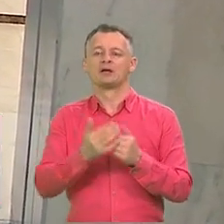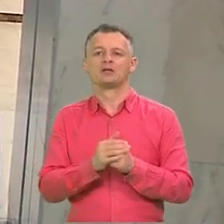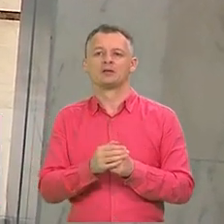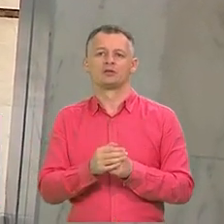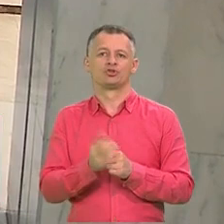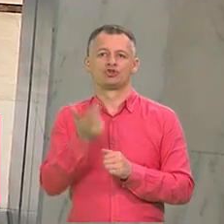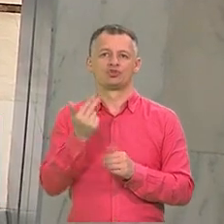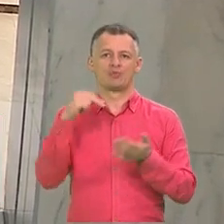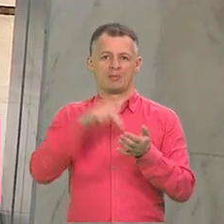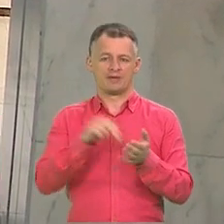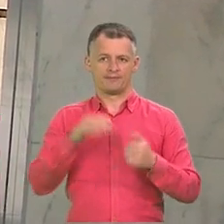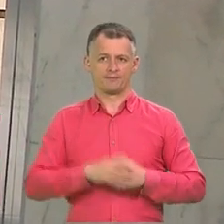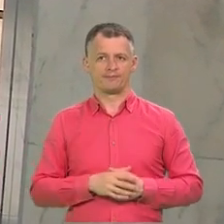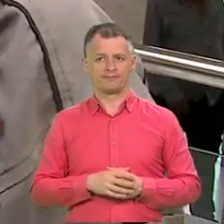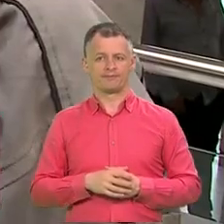15.000.